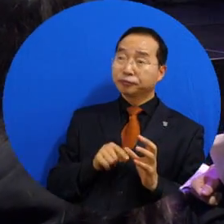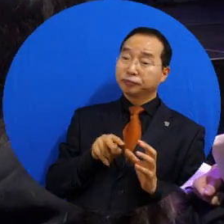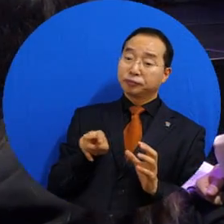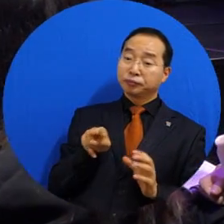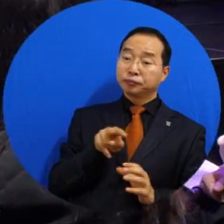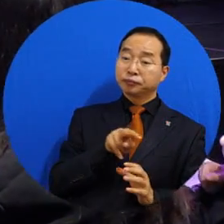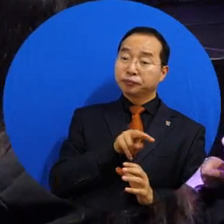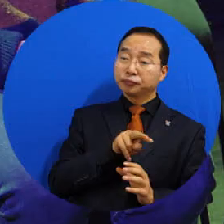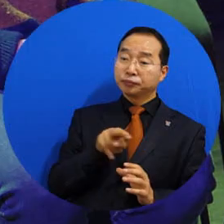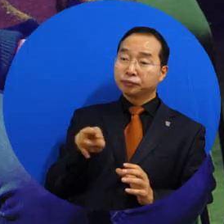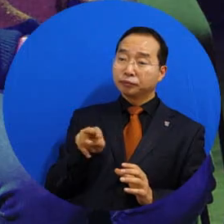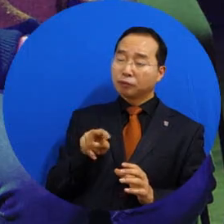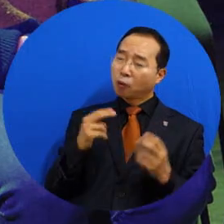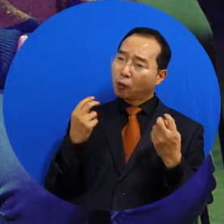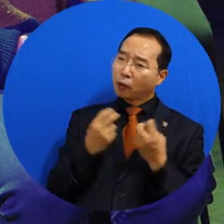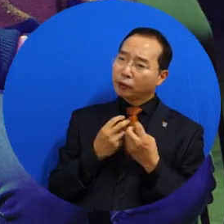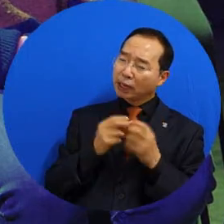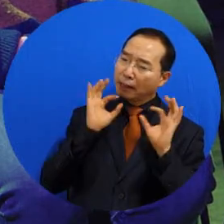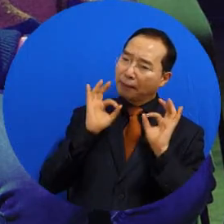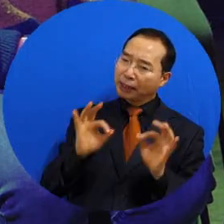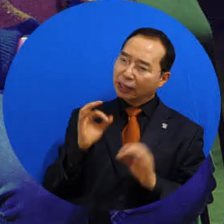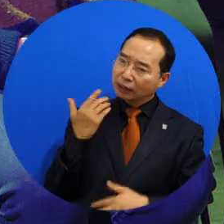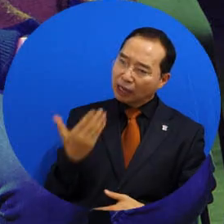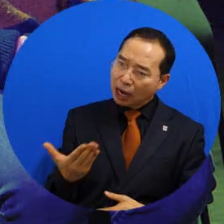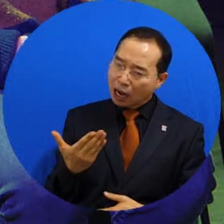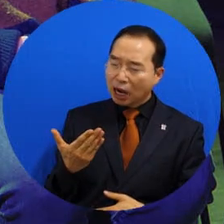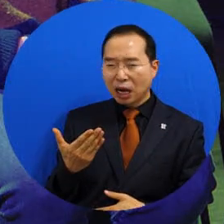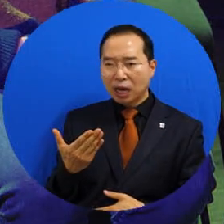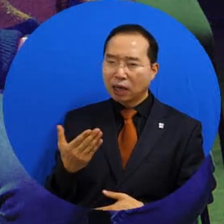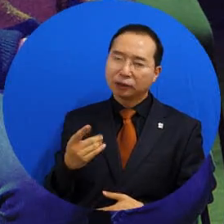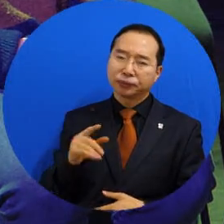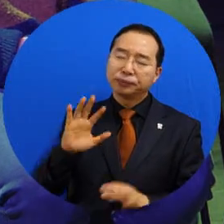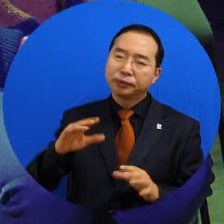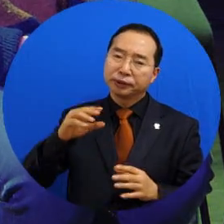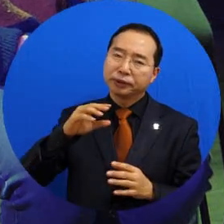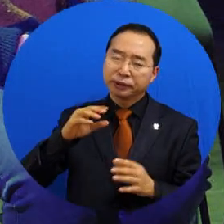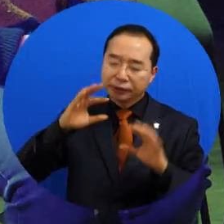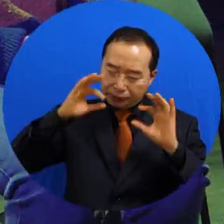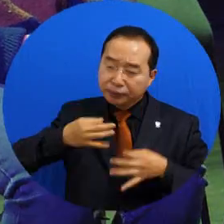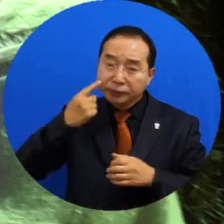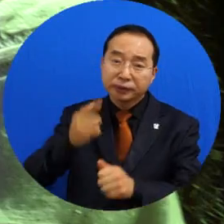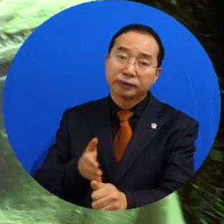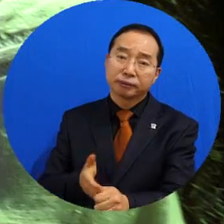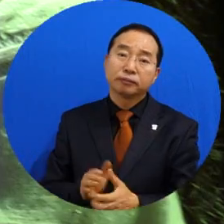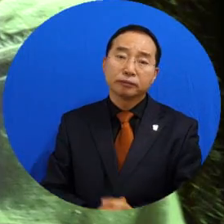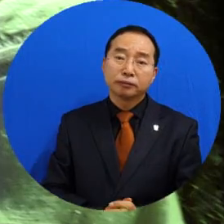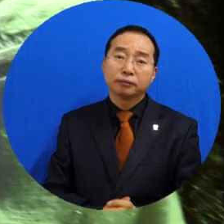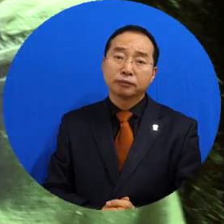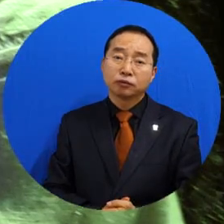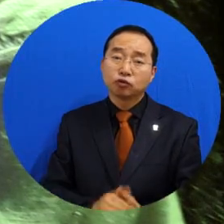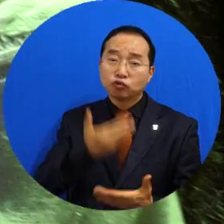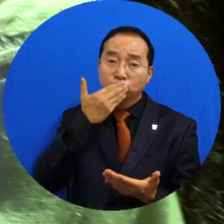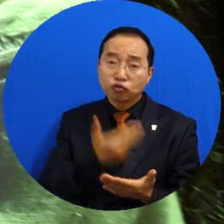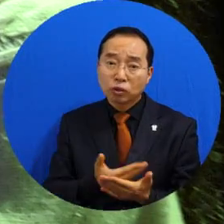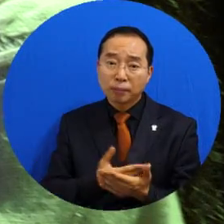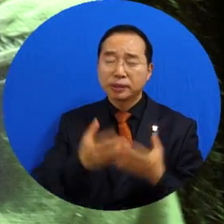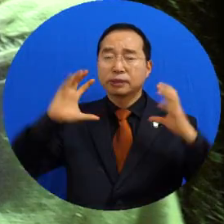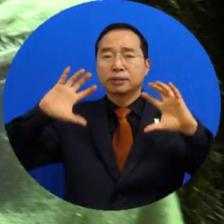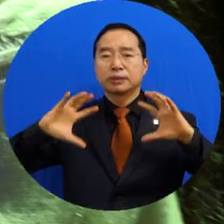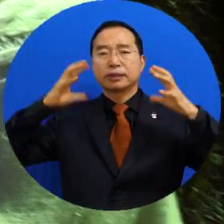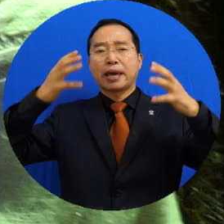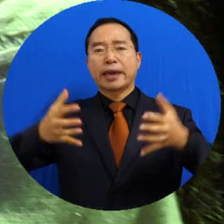어떻게 생각해야 될지 여러분들이 또 같이 자문했으면 좋겠습니다. 가장 중요한 것은 우리가 세계시민이 된 거라고